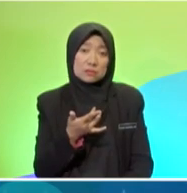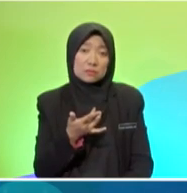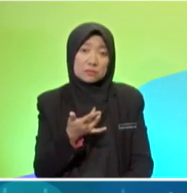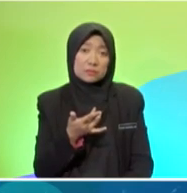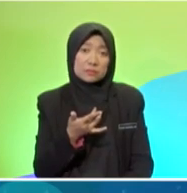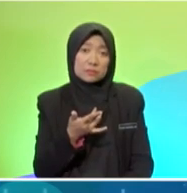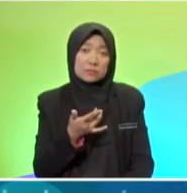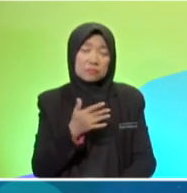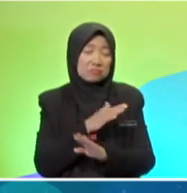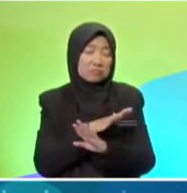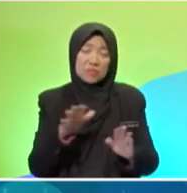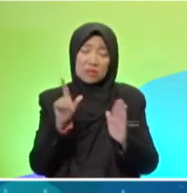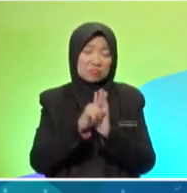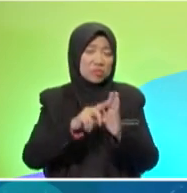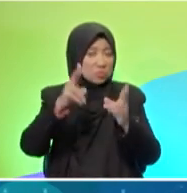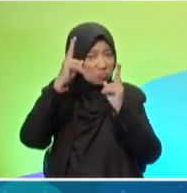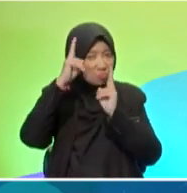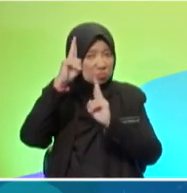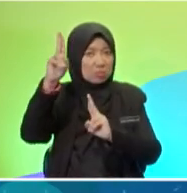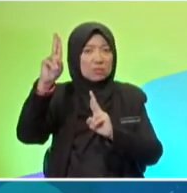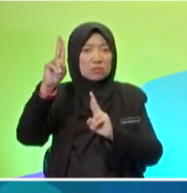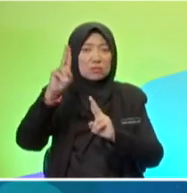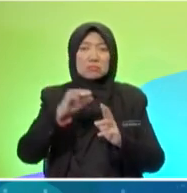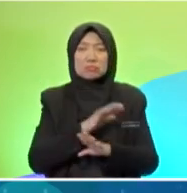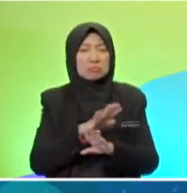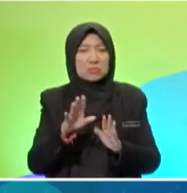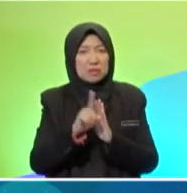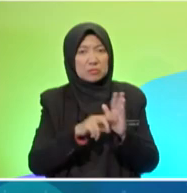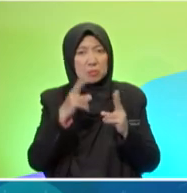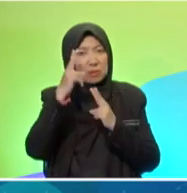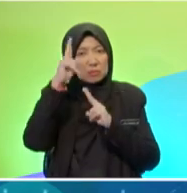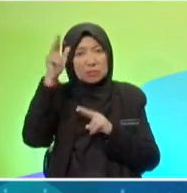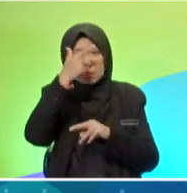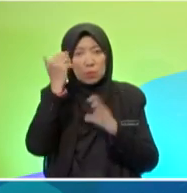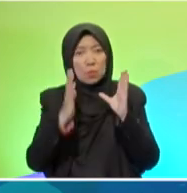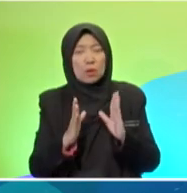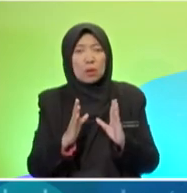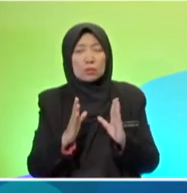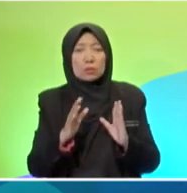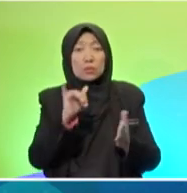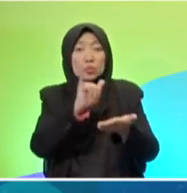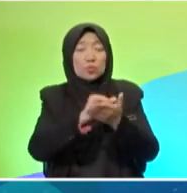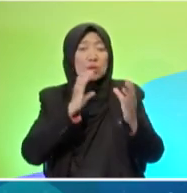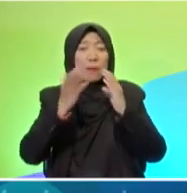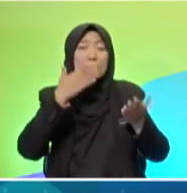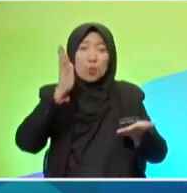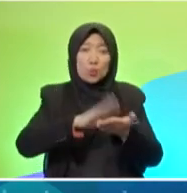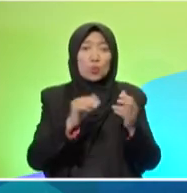berhasil tidak dihormati merasa seperti tidak dihormati sebab orang itu bercakap kasar dengan kita jadi